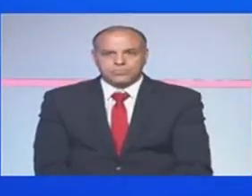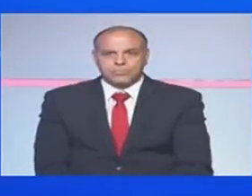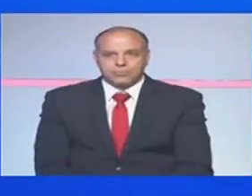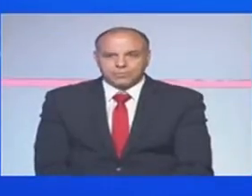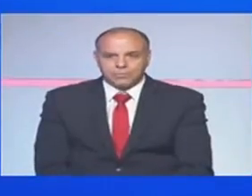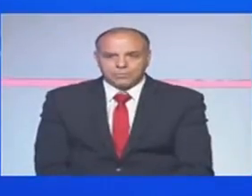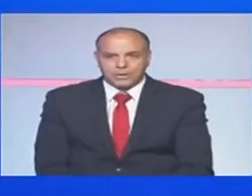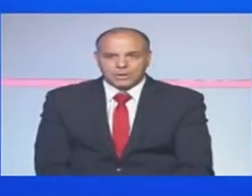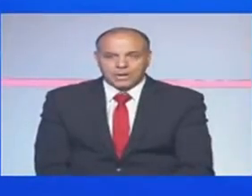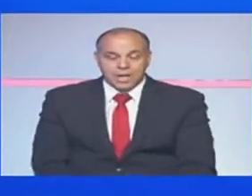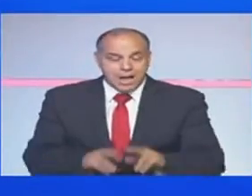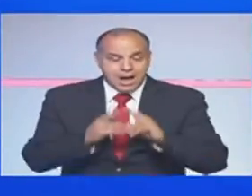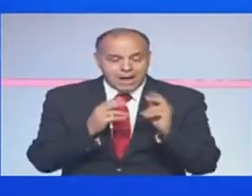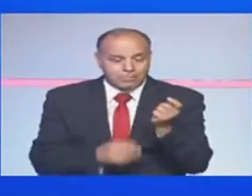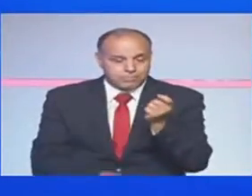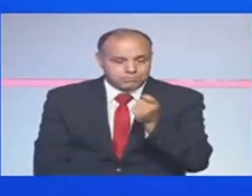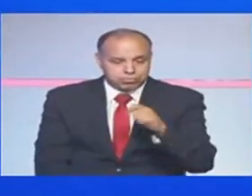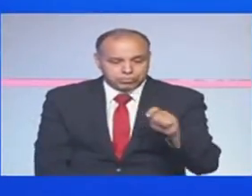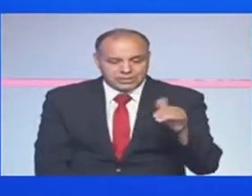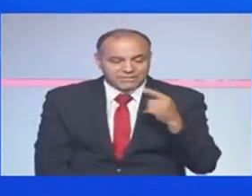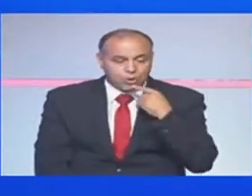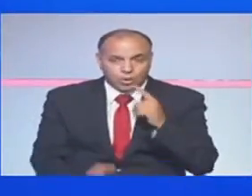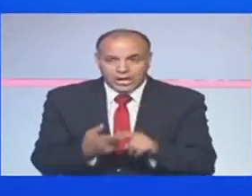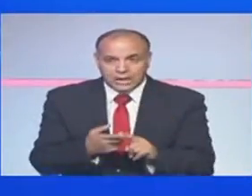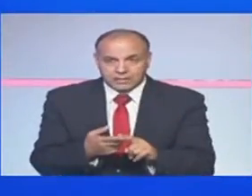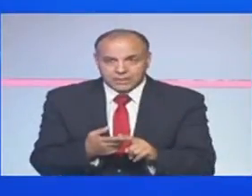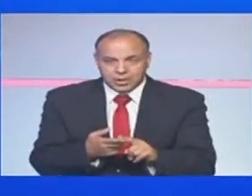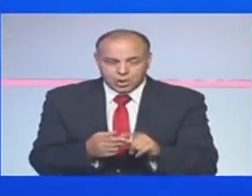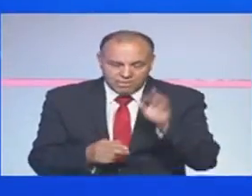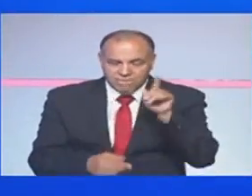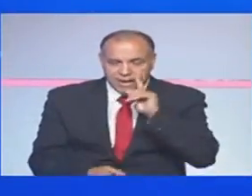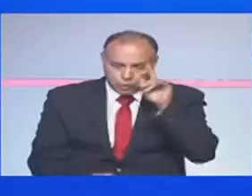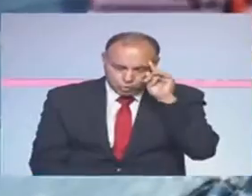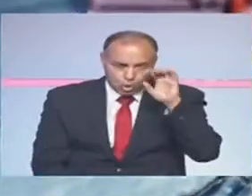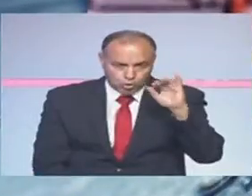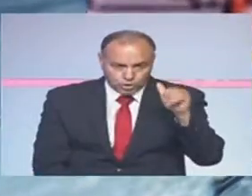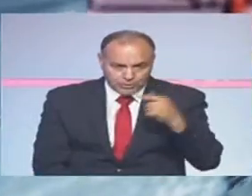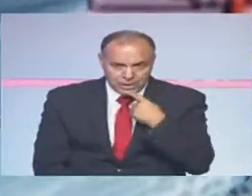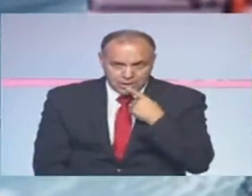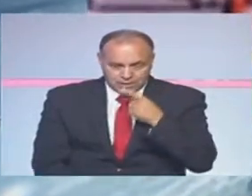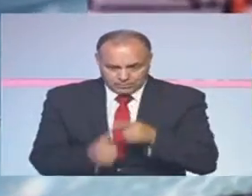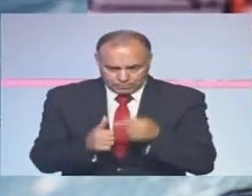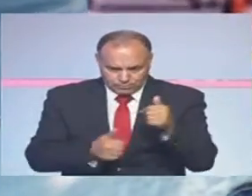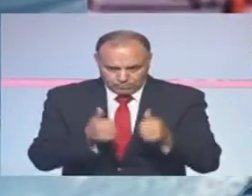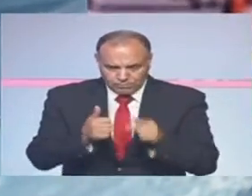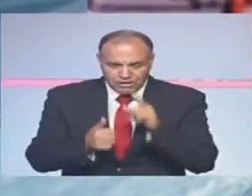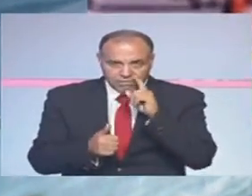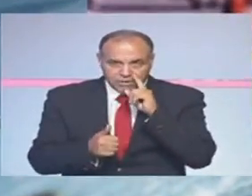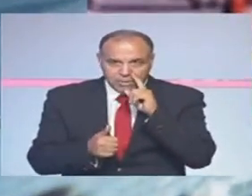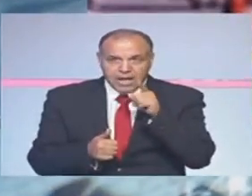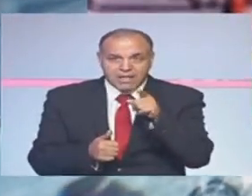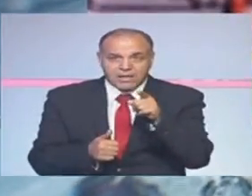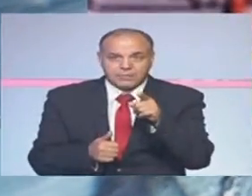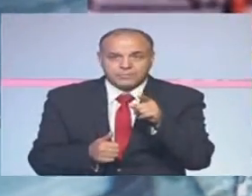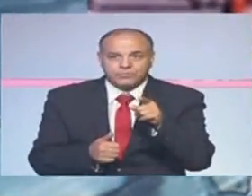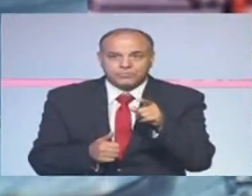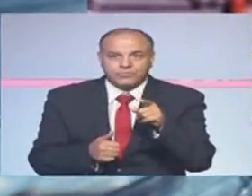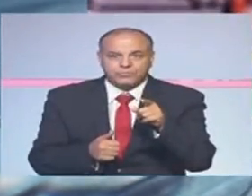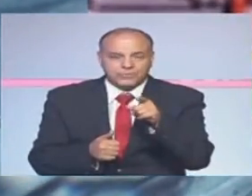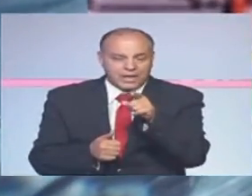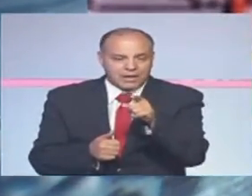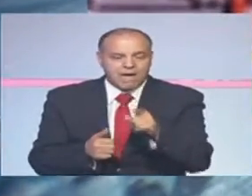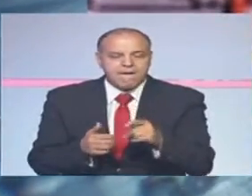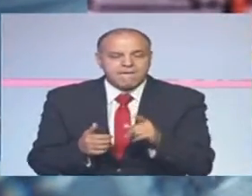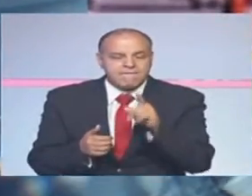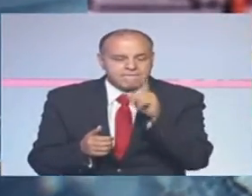والى عالم الكره الصفراء حيث تخطط التونسيه انس جابر منافستها الاسبانيه ان تكون